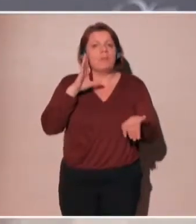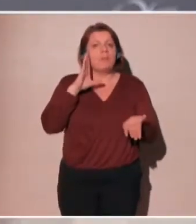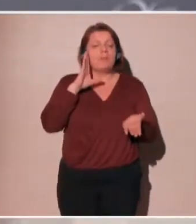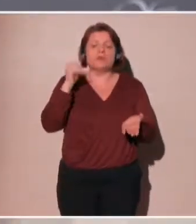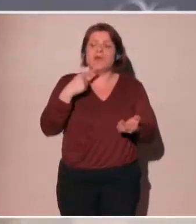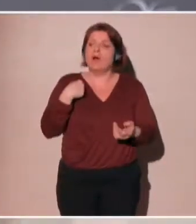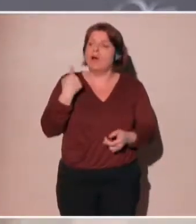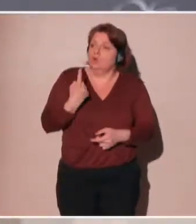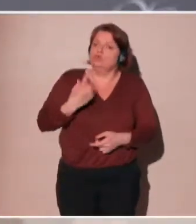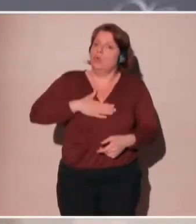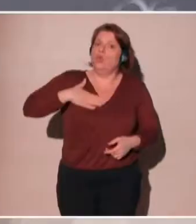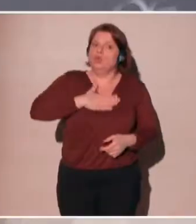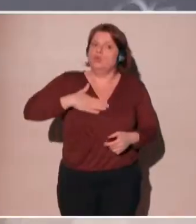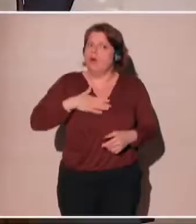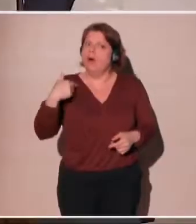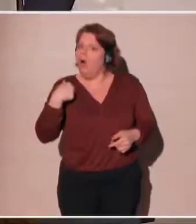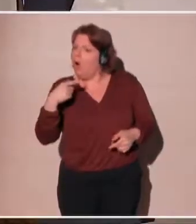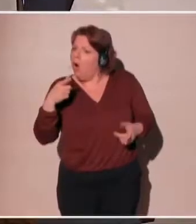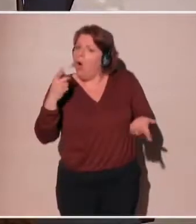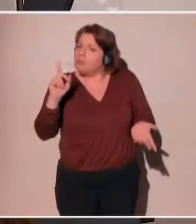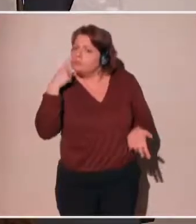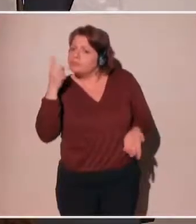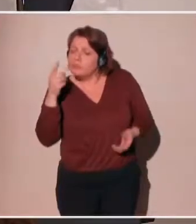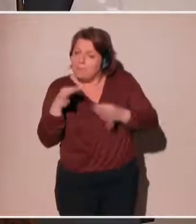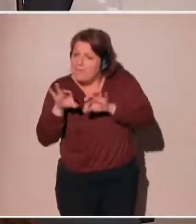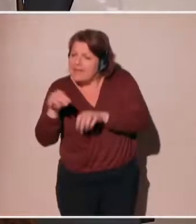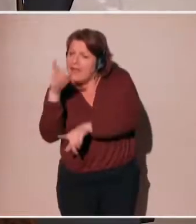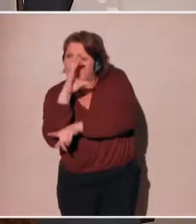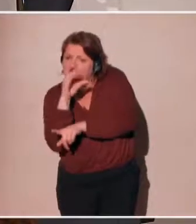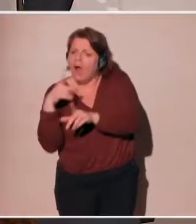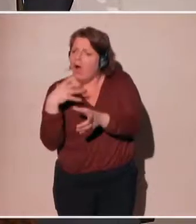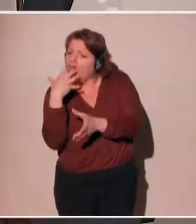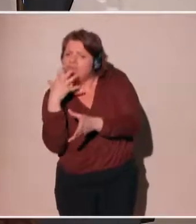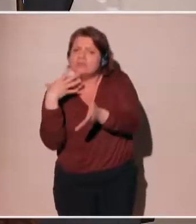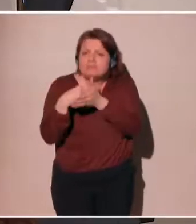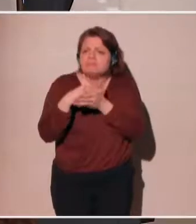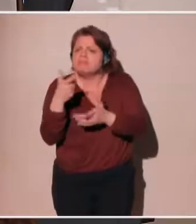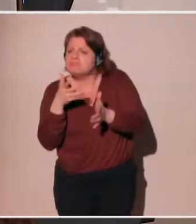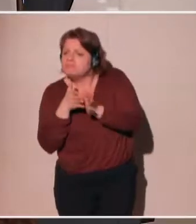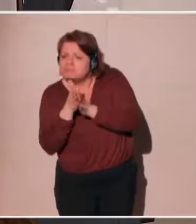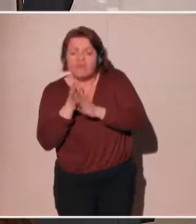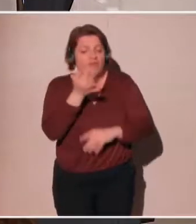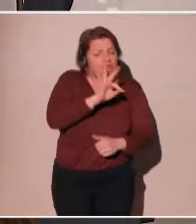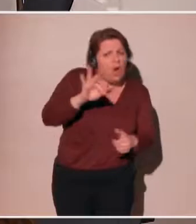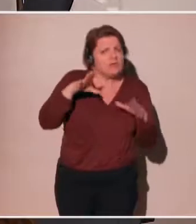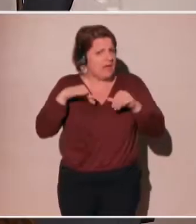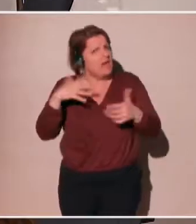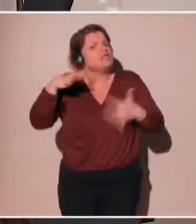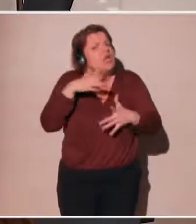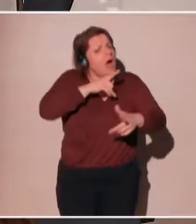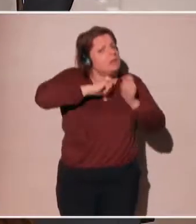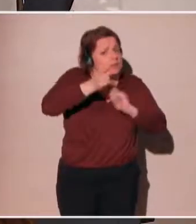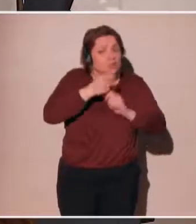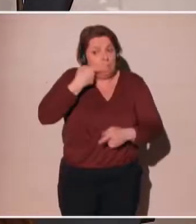toujours content d'entendre que davantage de pays s'y intéressent et prêtent un grand intérêt à cela. La France, le Canada, on en a parlé, on en parle,